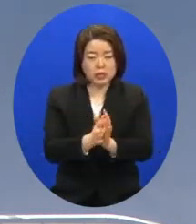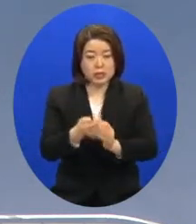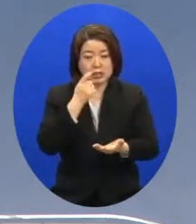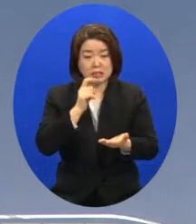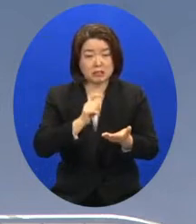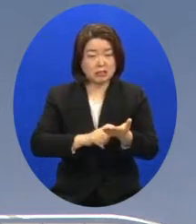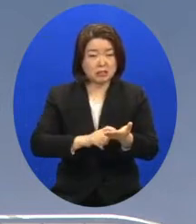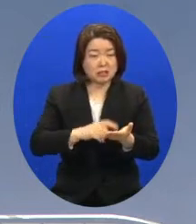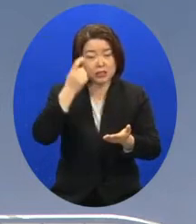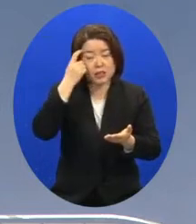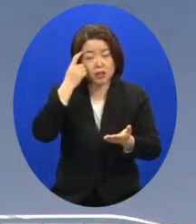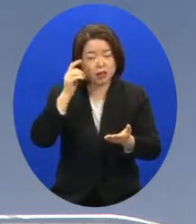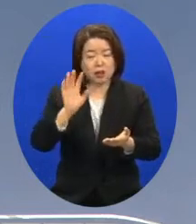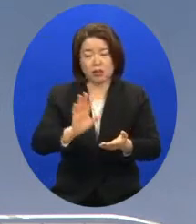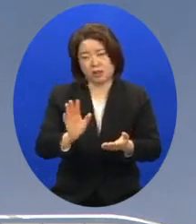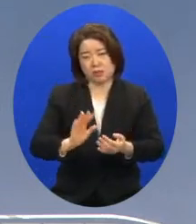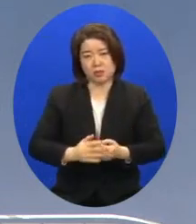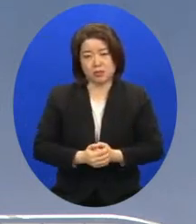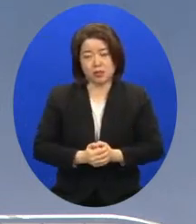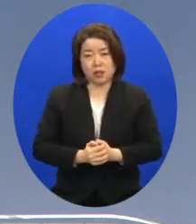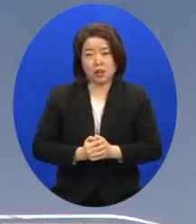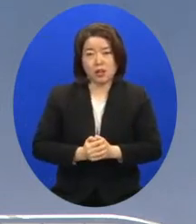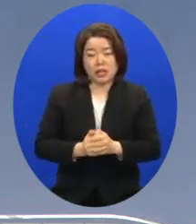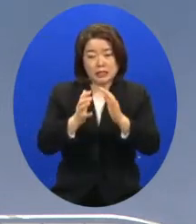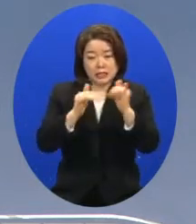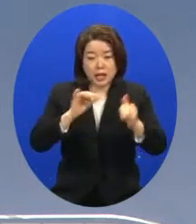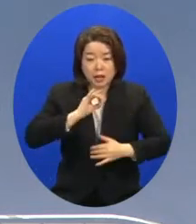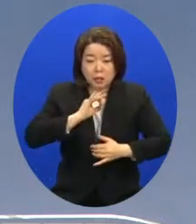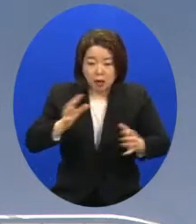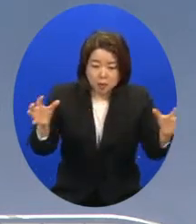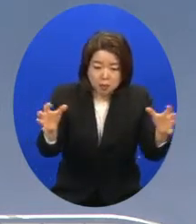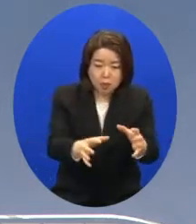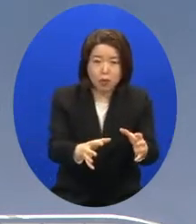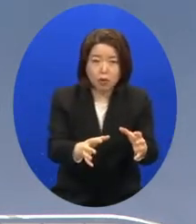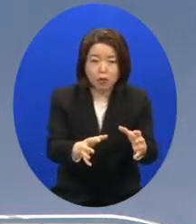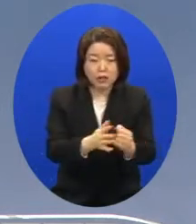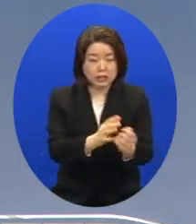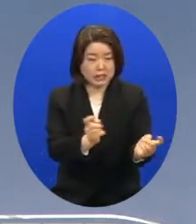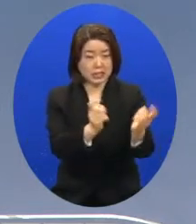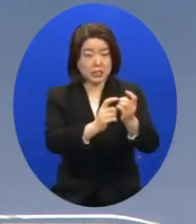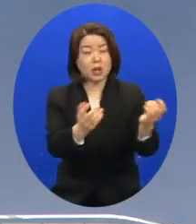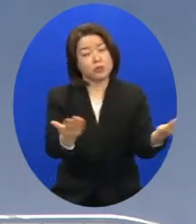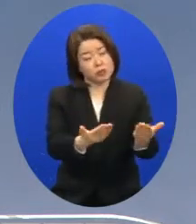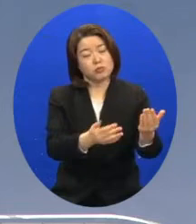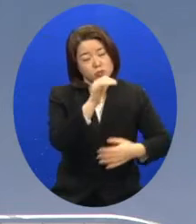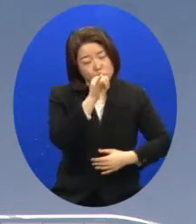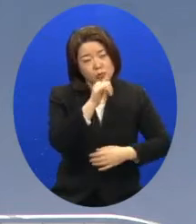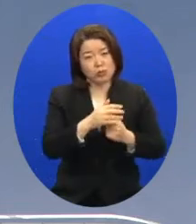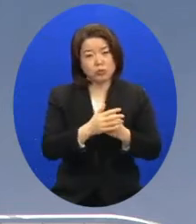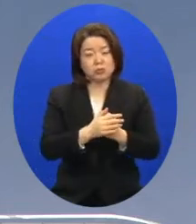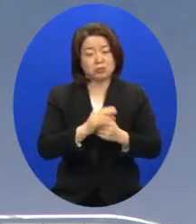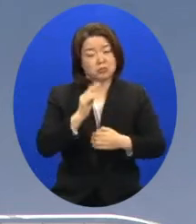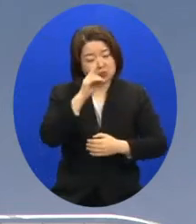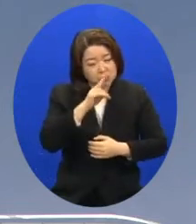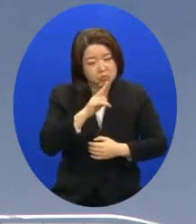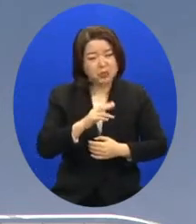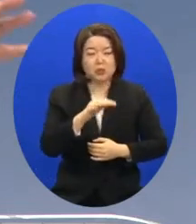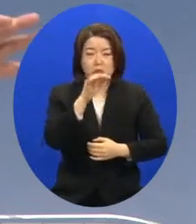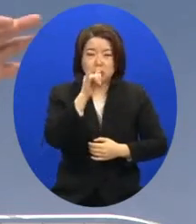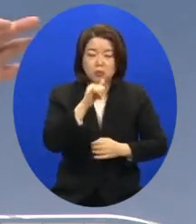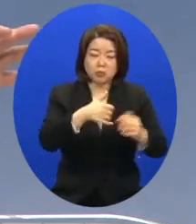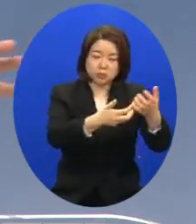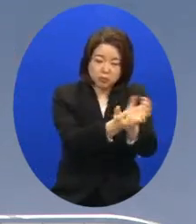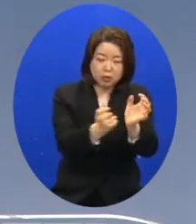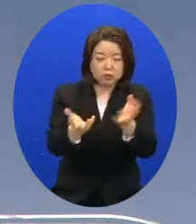공동체가 아닙니다 그냥 사람들끼리 모여 쓰니까 멋사 울린 길도 있고 시기 질투 도 있고 서로